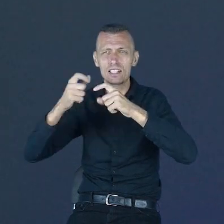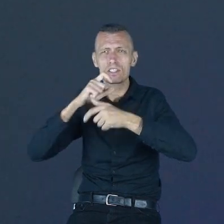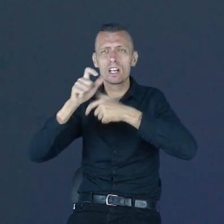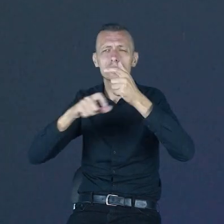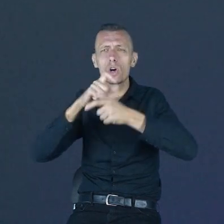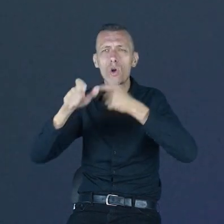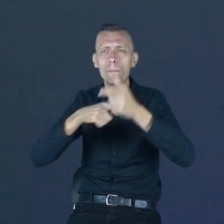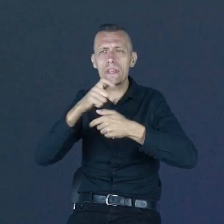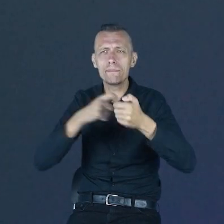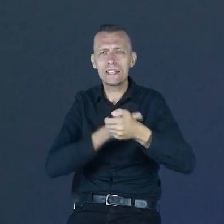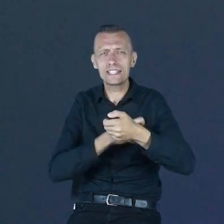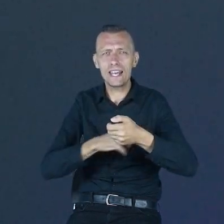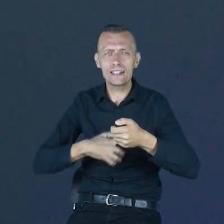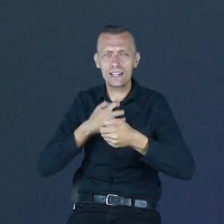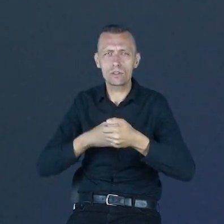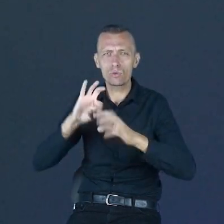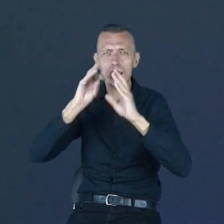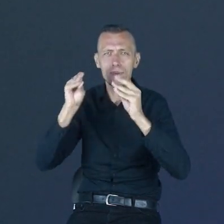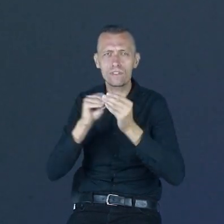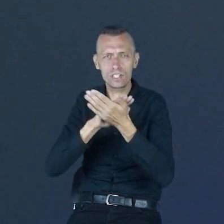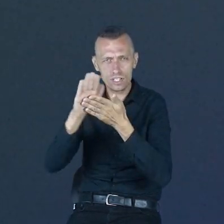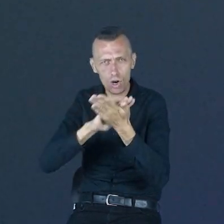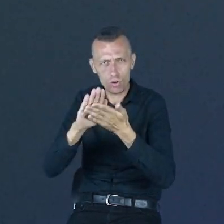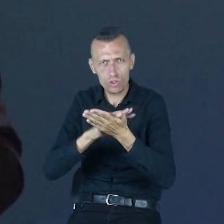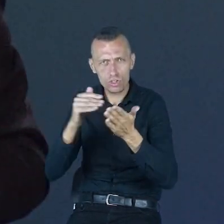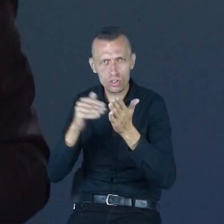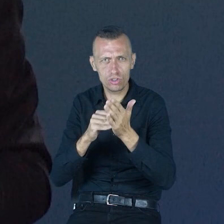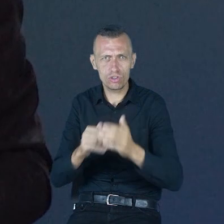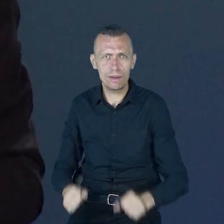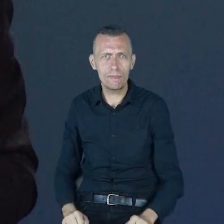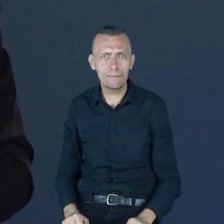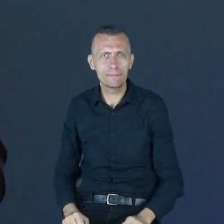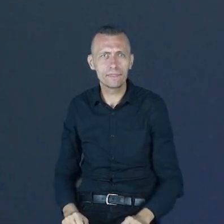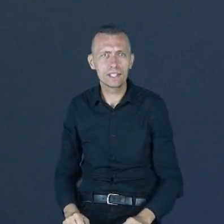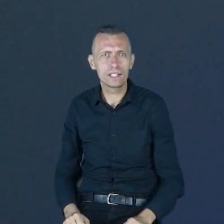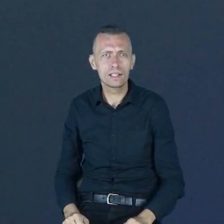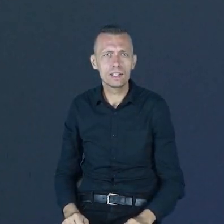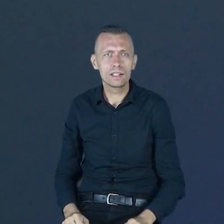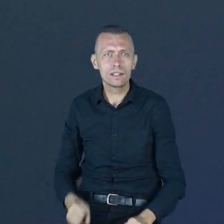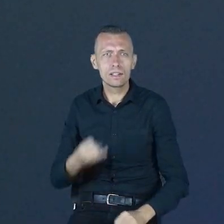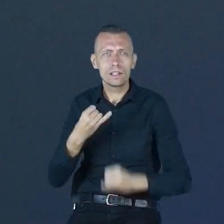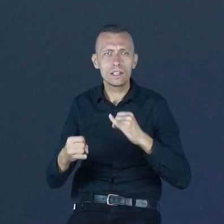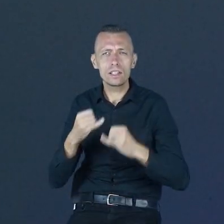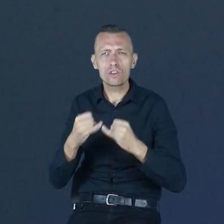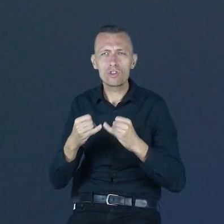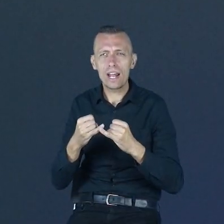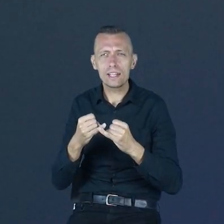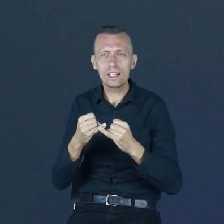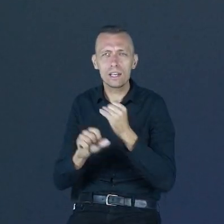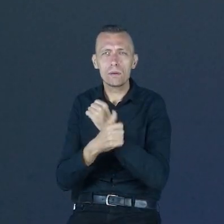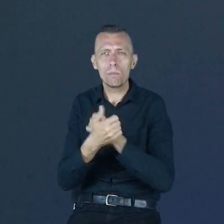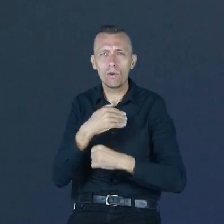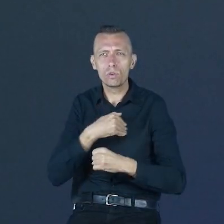chwiejni. Grecki język mówi dipsychos, dwuduszni. Jeśli trzeba, okażmy żal, zasmućmy